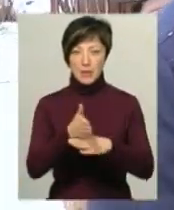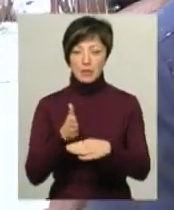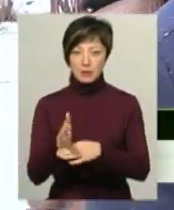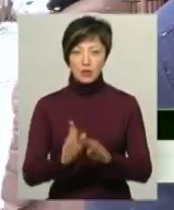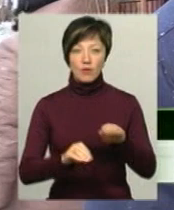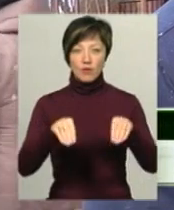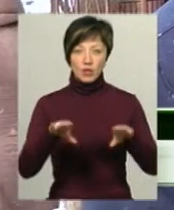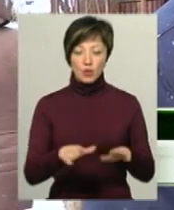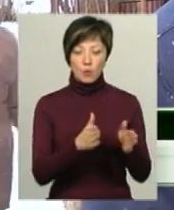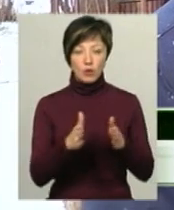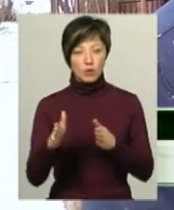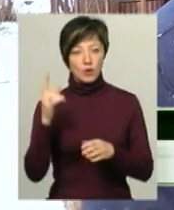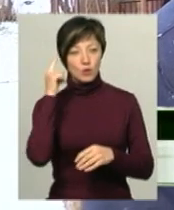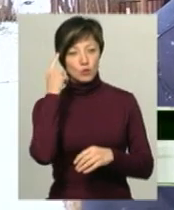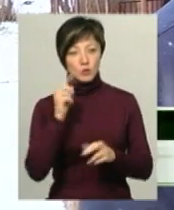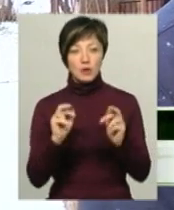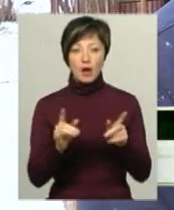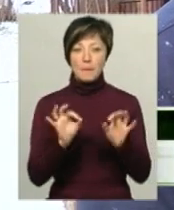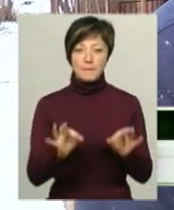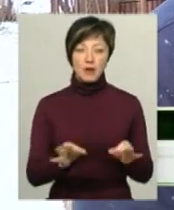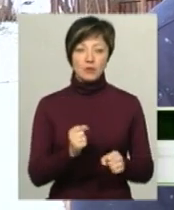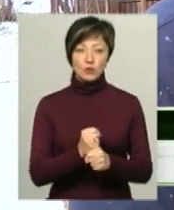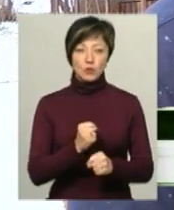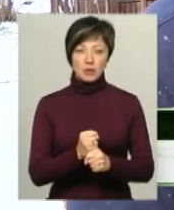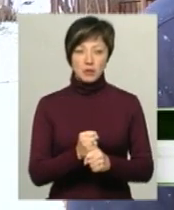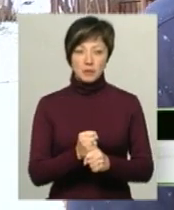Почали розмірковувати, як це правильно зробити.